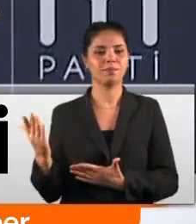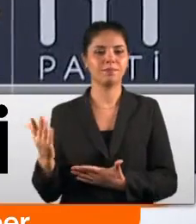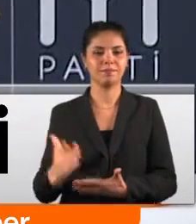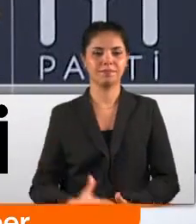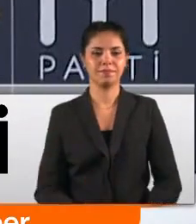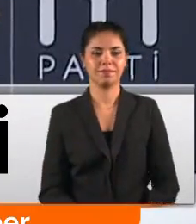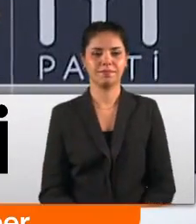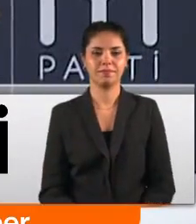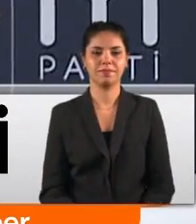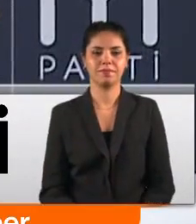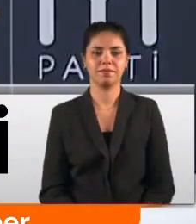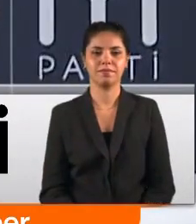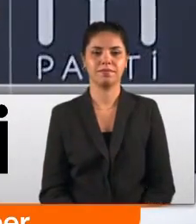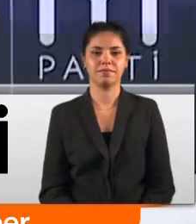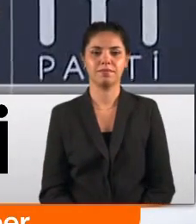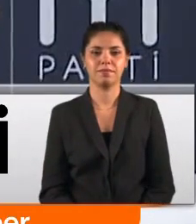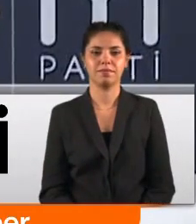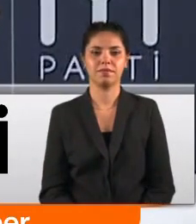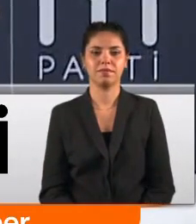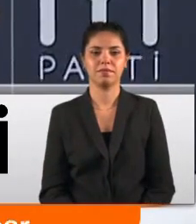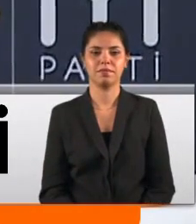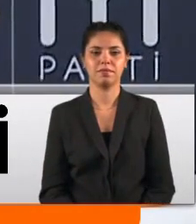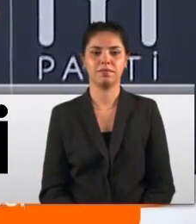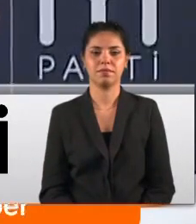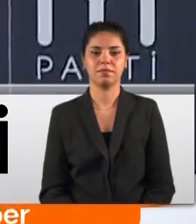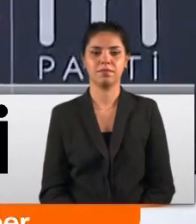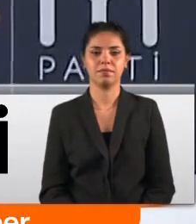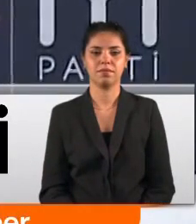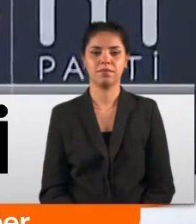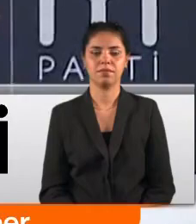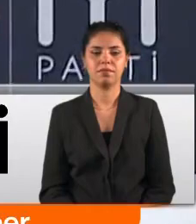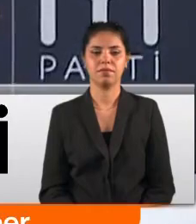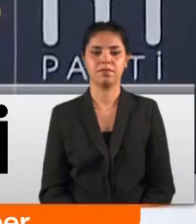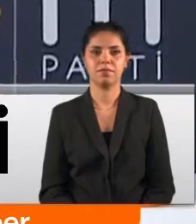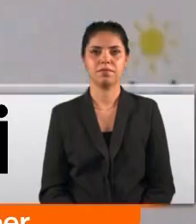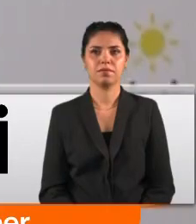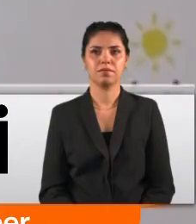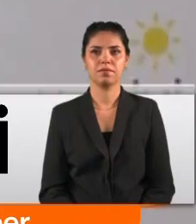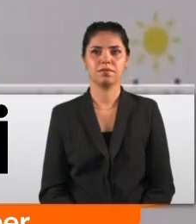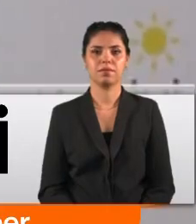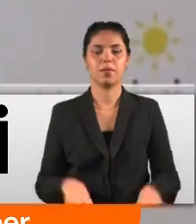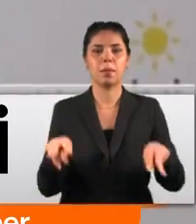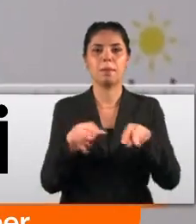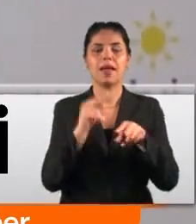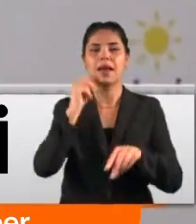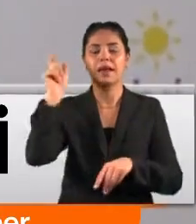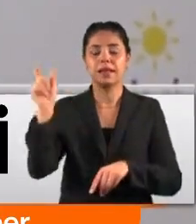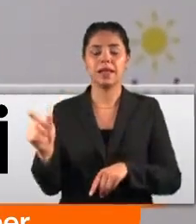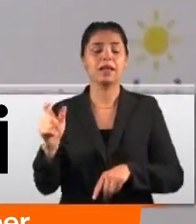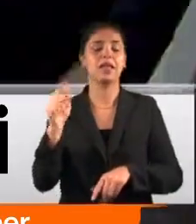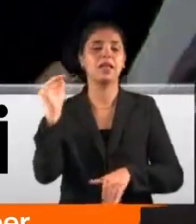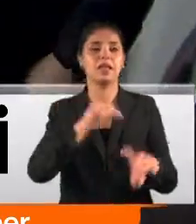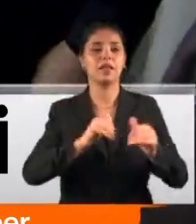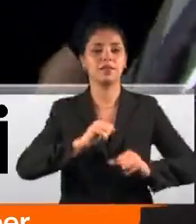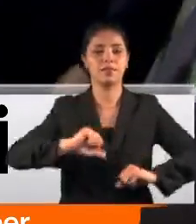Sizi ayrıca toplayacağım. Pamuk eller cebe diyeceğim parti hatta yani haberiniz olsun. Akşener'in seçim restine